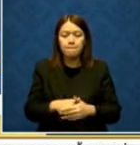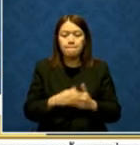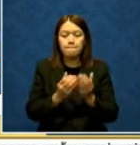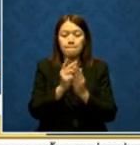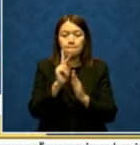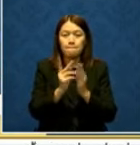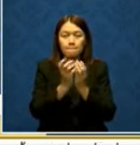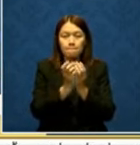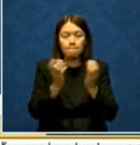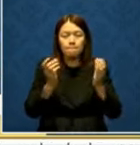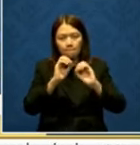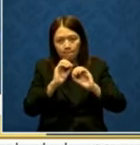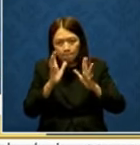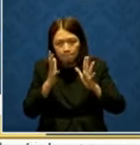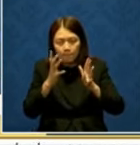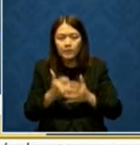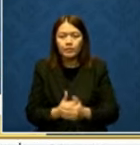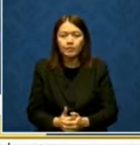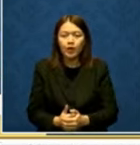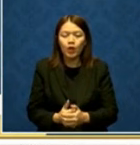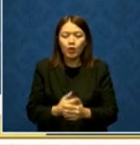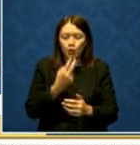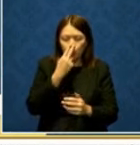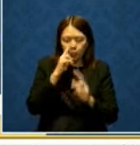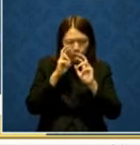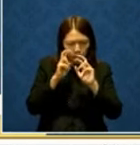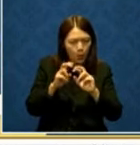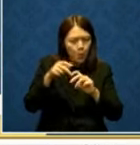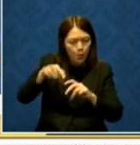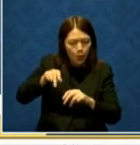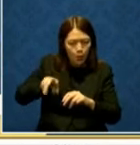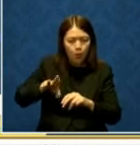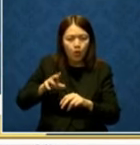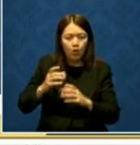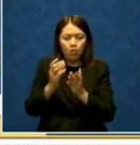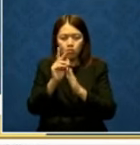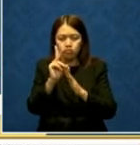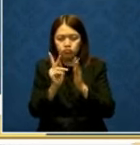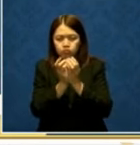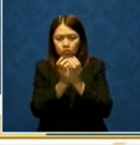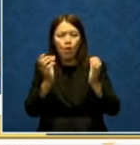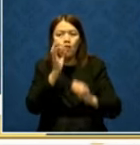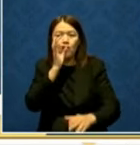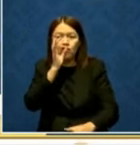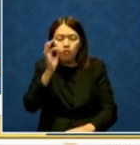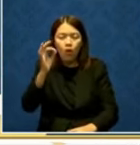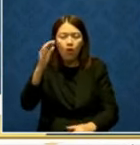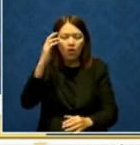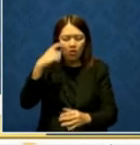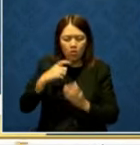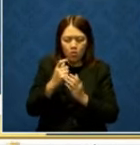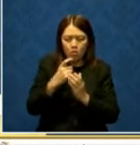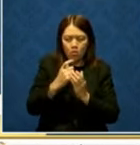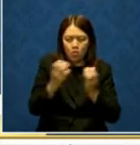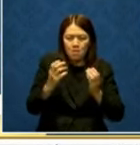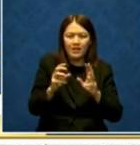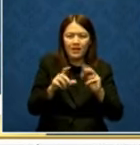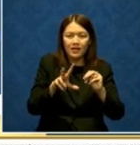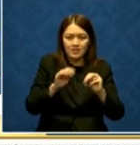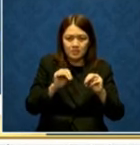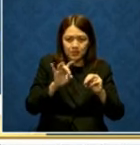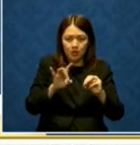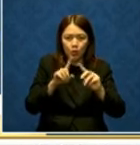ในเรื่องของความไม่ชัดเจนในการตีความพรปประกอบรัฐธรรมนูญนะครับทั้งเรื่องของการฟ้องคดีรัฐธรรมนูญตามมาตรา 47ทั้ง